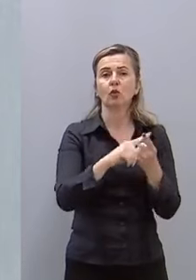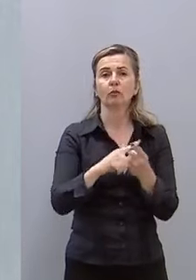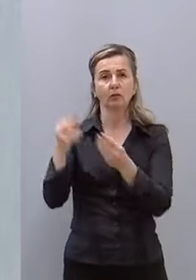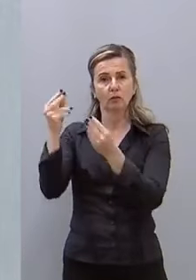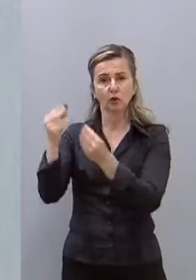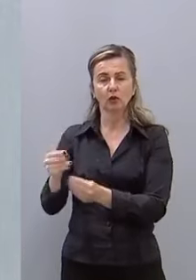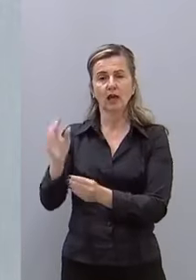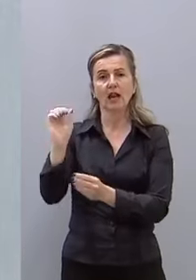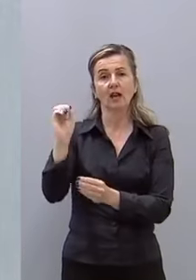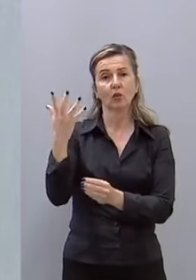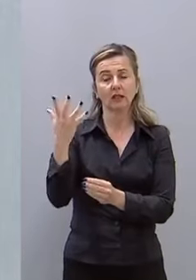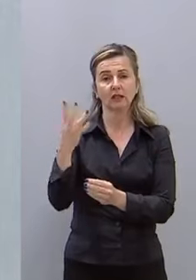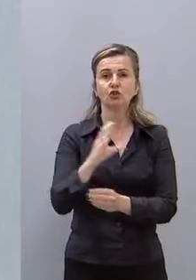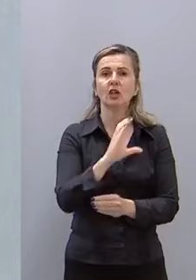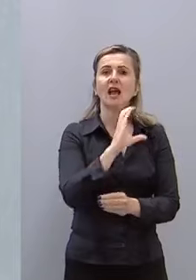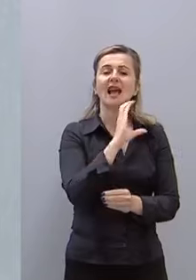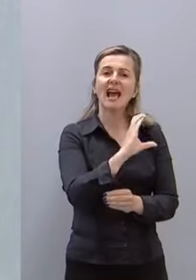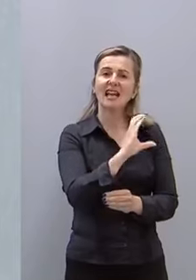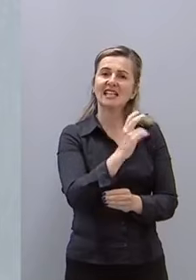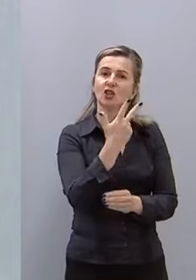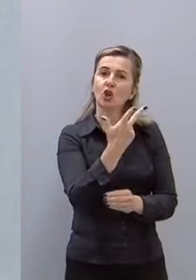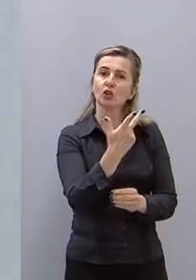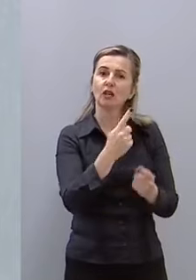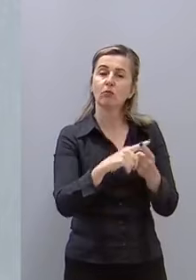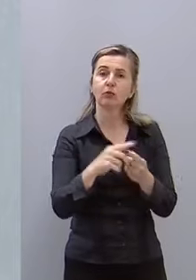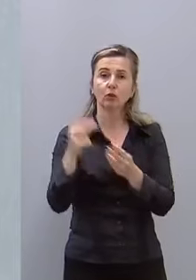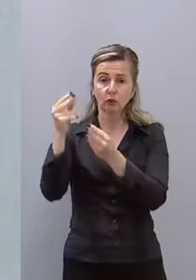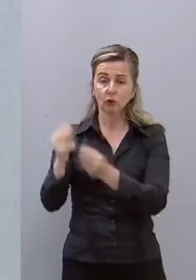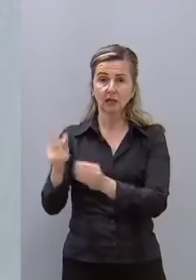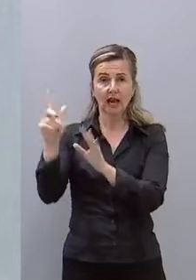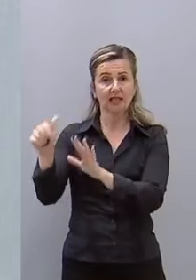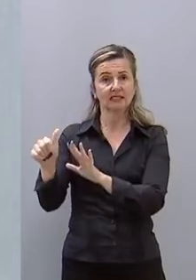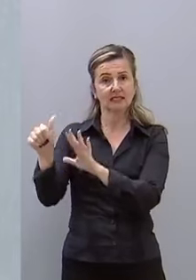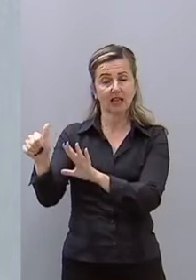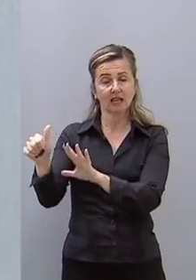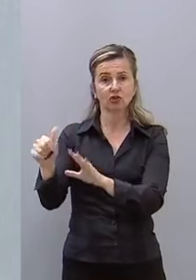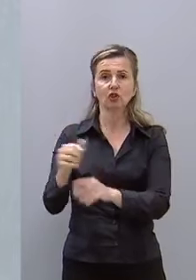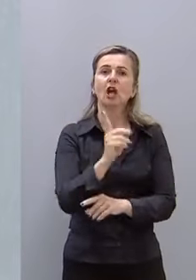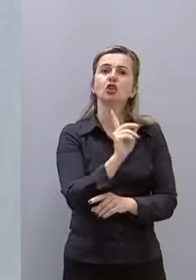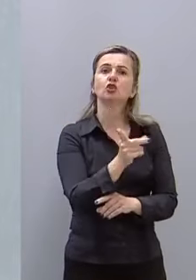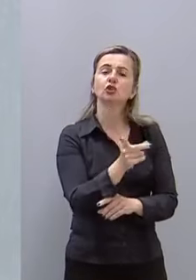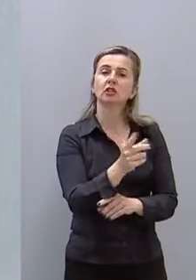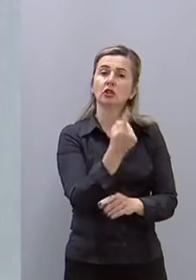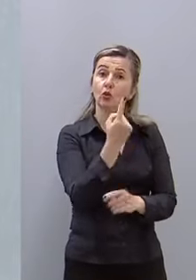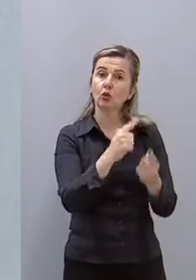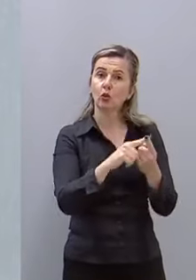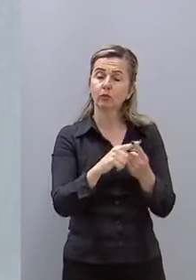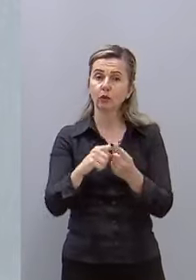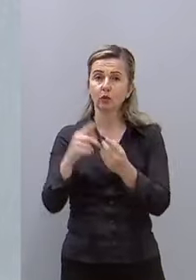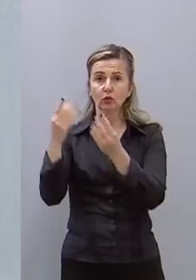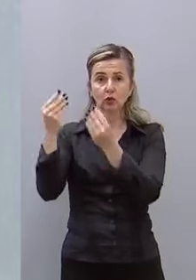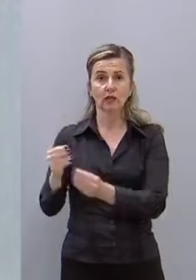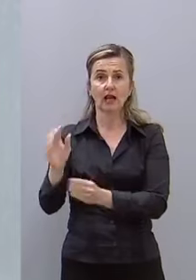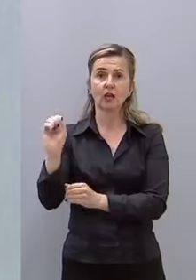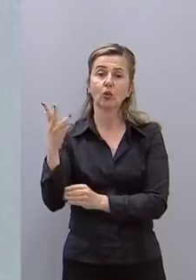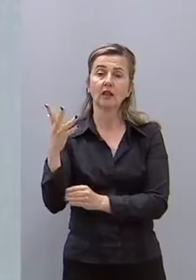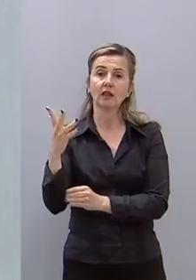15 carisolo 3 per un totale di 16 giustino 1 per un totale di 15